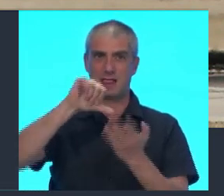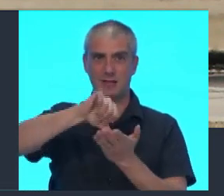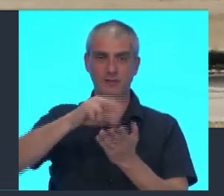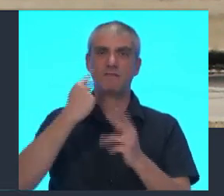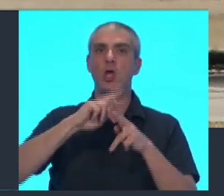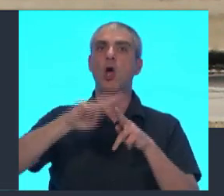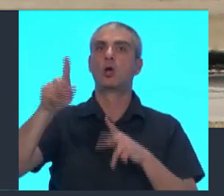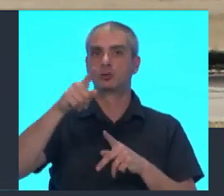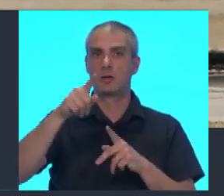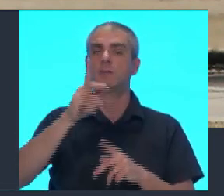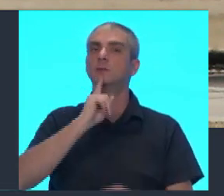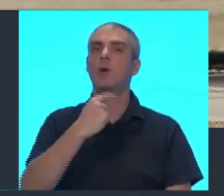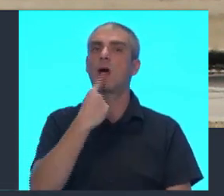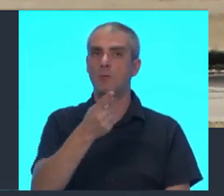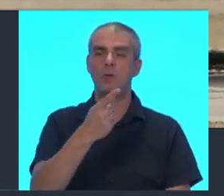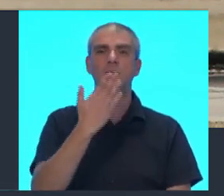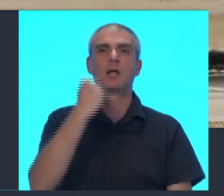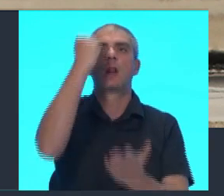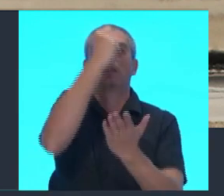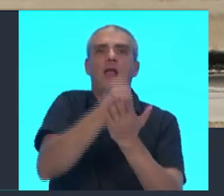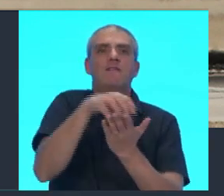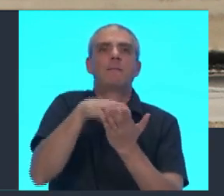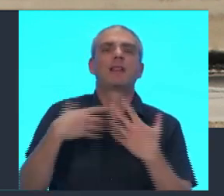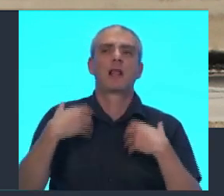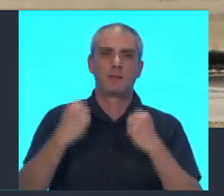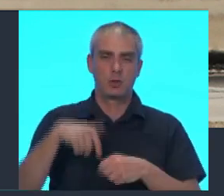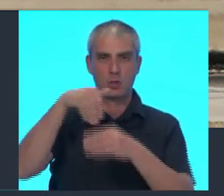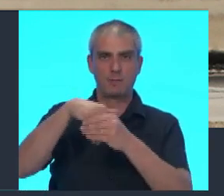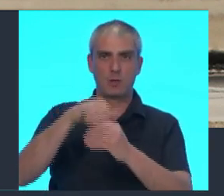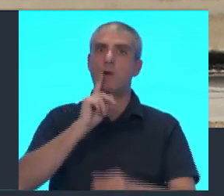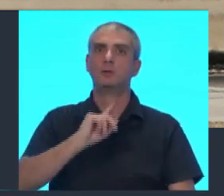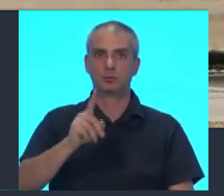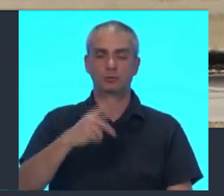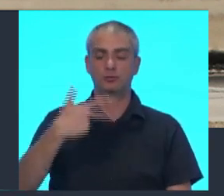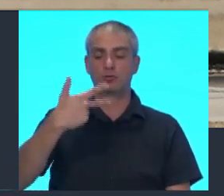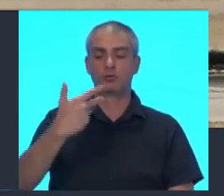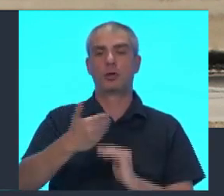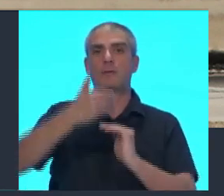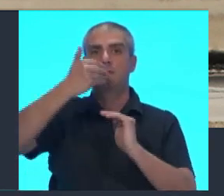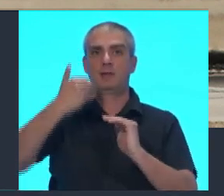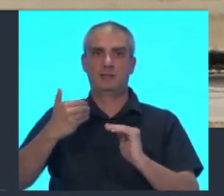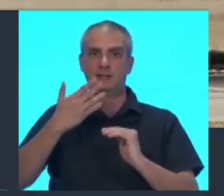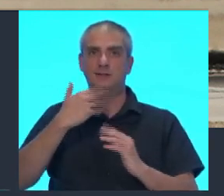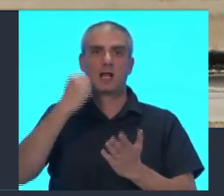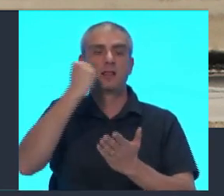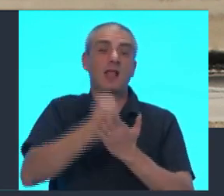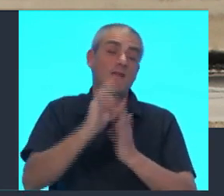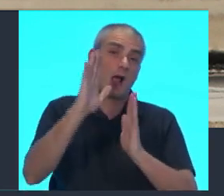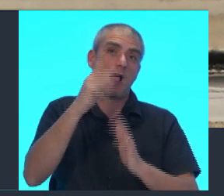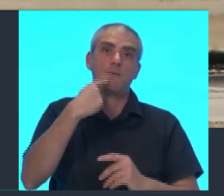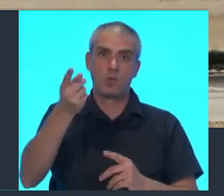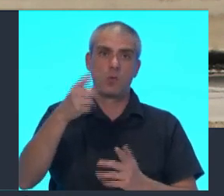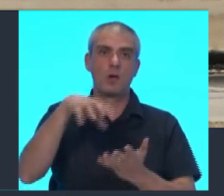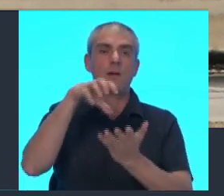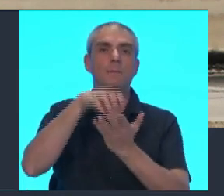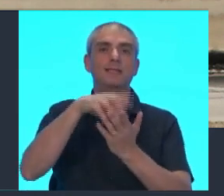כלי תקשורת בסוריה שישראל תקפה מתקן ביטחוני במדינה. שלושה ימים קודם תקפה ישראל, לפי פרסומים בתקשורת